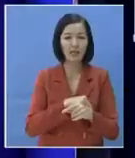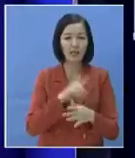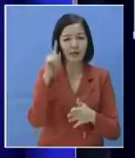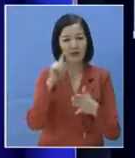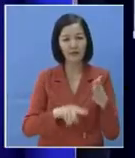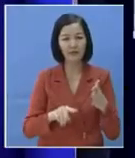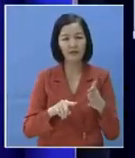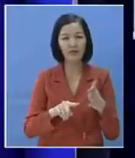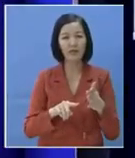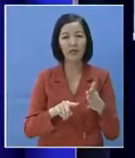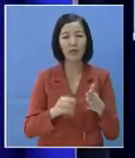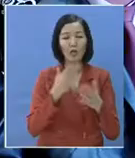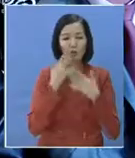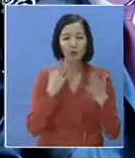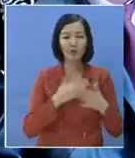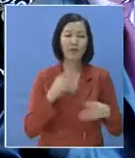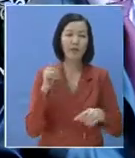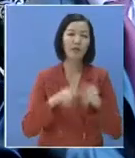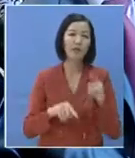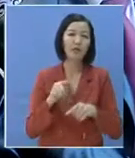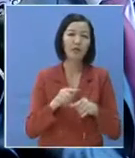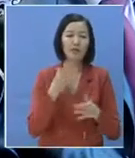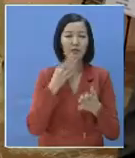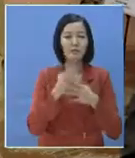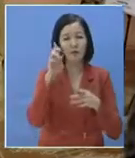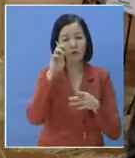также пробуждении чувства любви и патриотизма к родине.